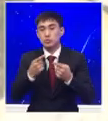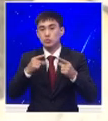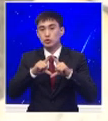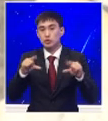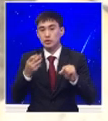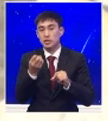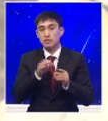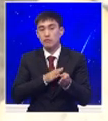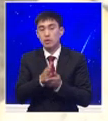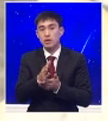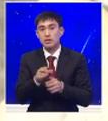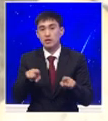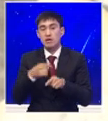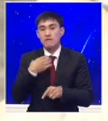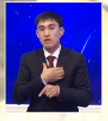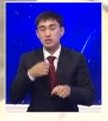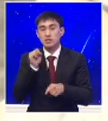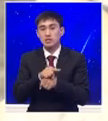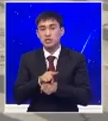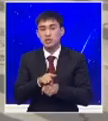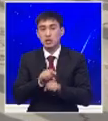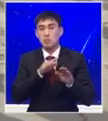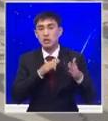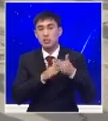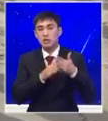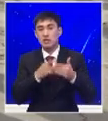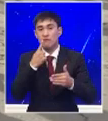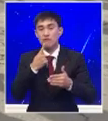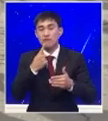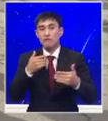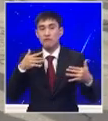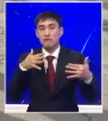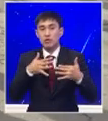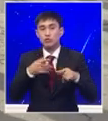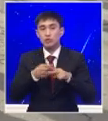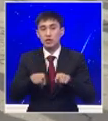Они также выполняют такие важные задачи, как предотвращение вооруженных